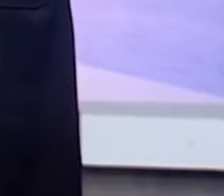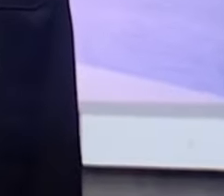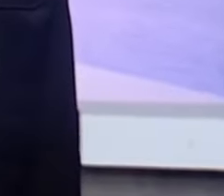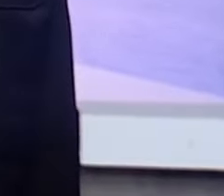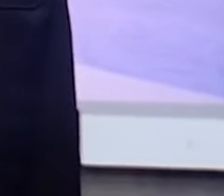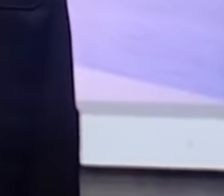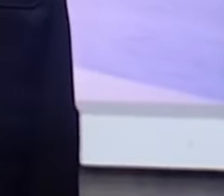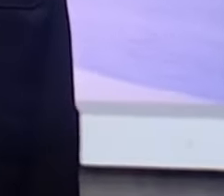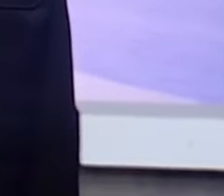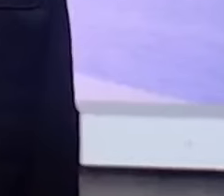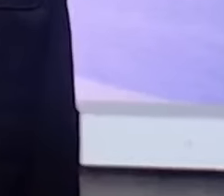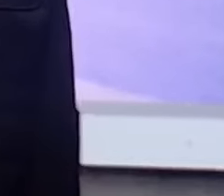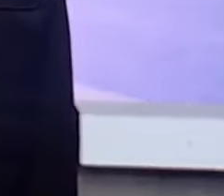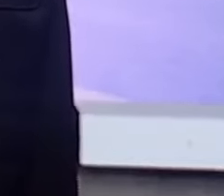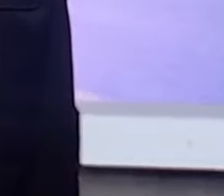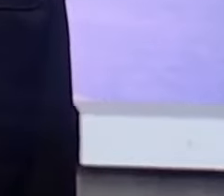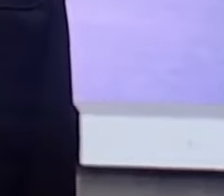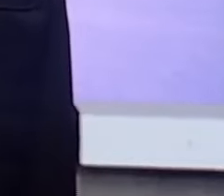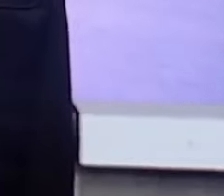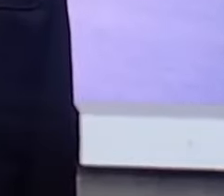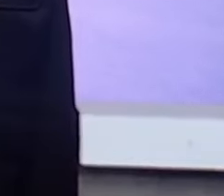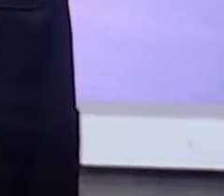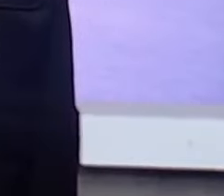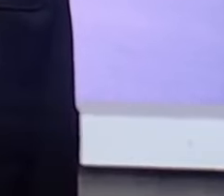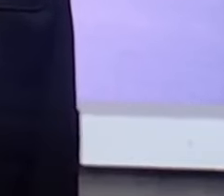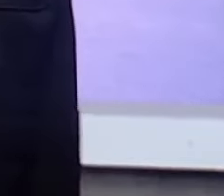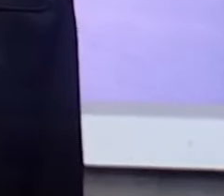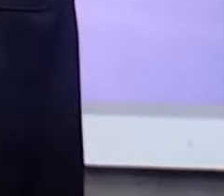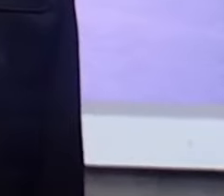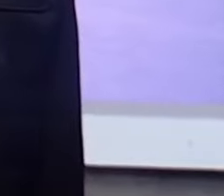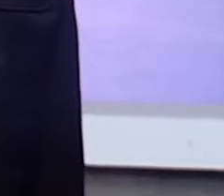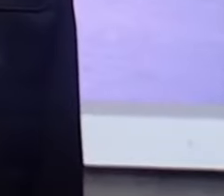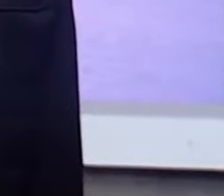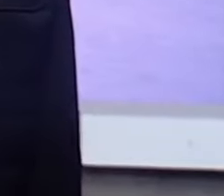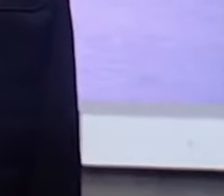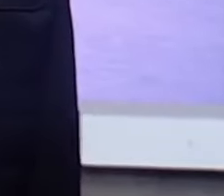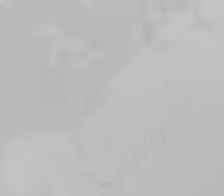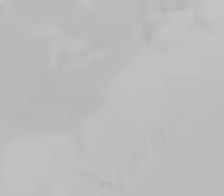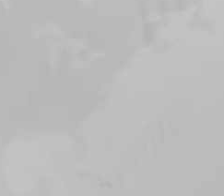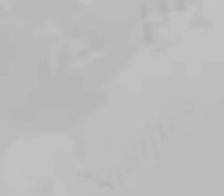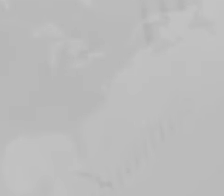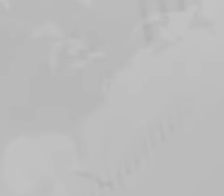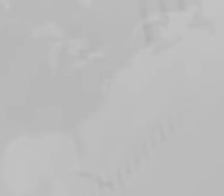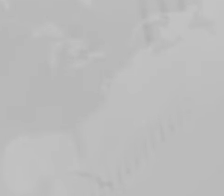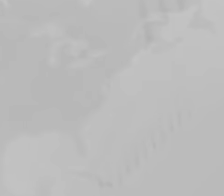samahan niyo kami sa GMA Pinoy TV at sa www.gmanews.tv.